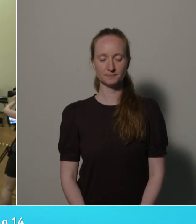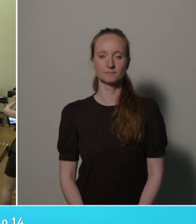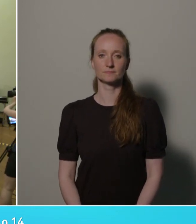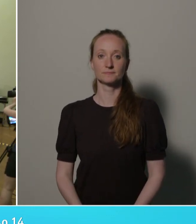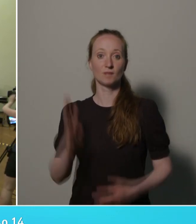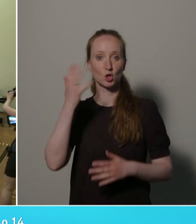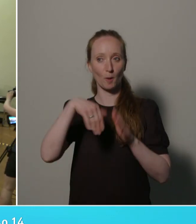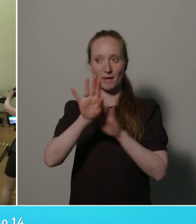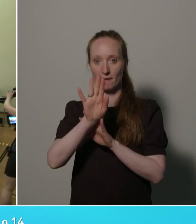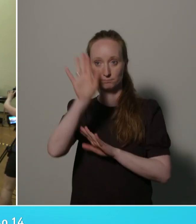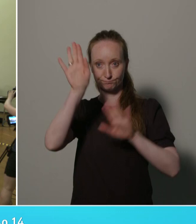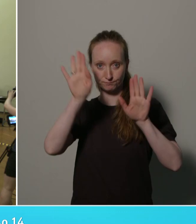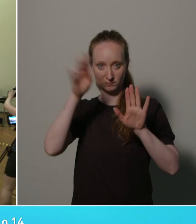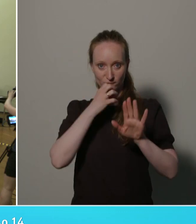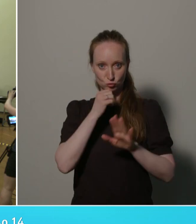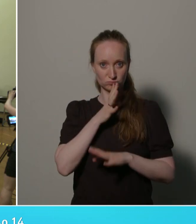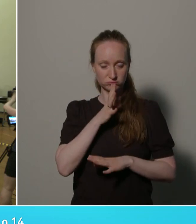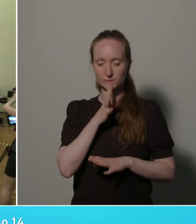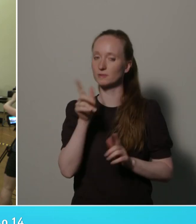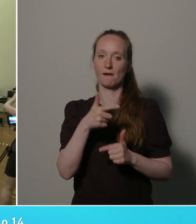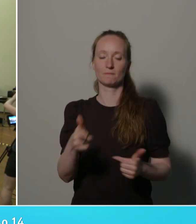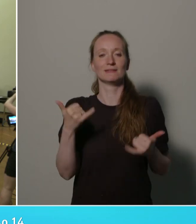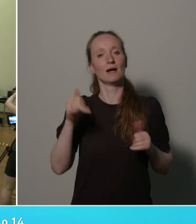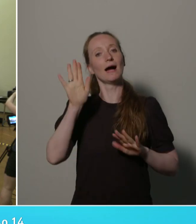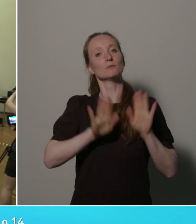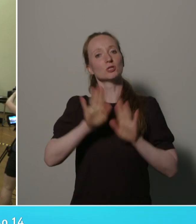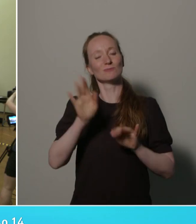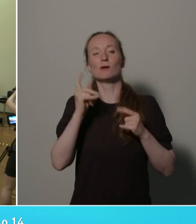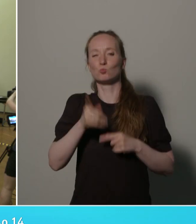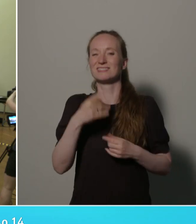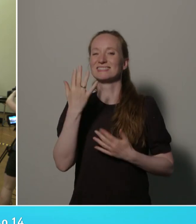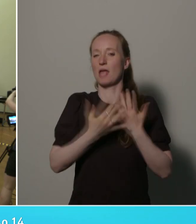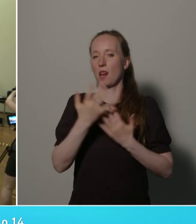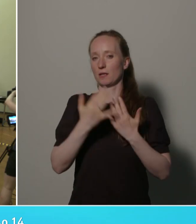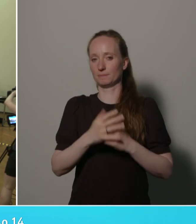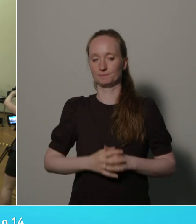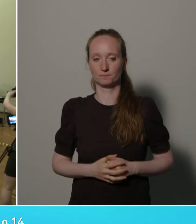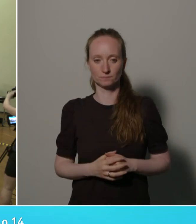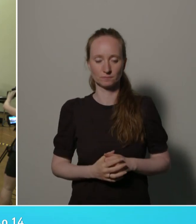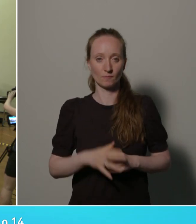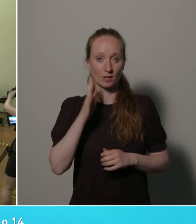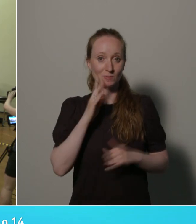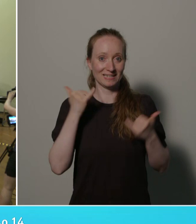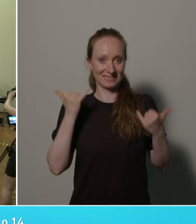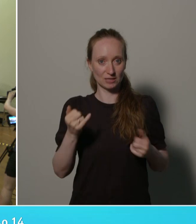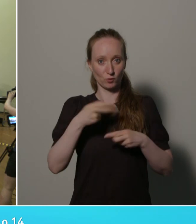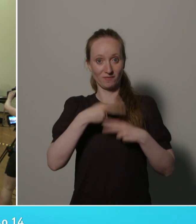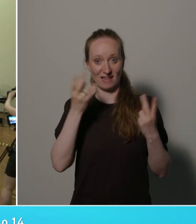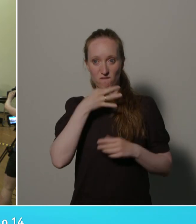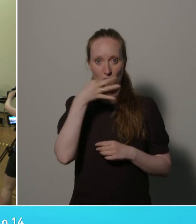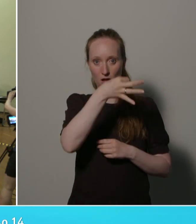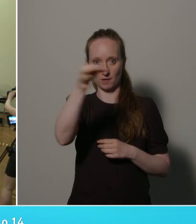Weitere Wortmeldungen sehe ich nicht. Dann kommen wir zur Abstimmung. Wir müssen an dieser Stelle auszählen. Deswegen frage ich Sie jetzt